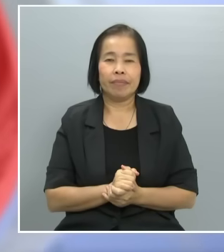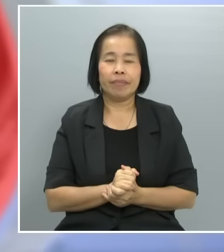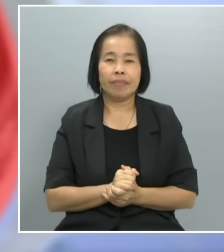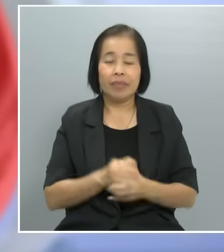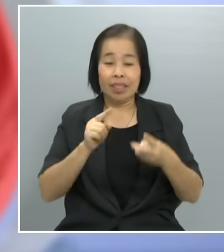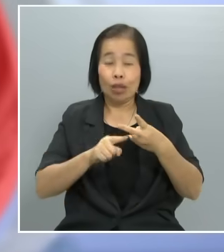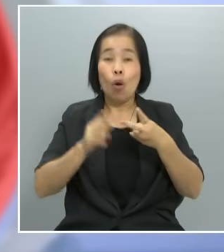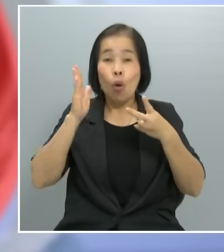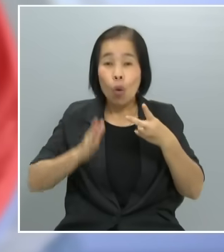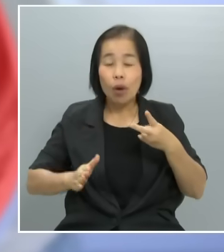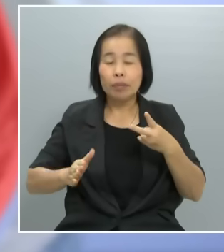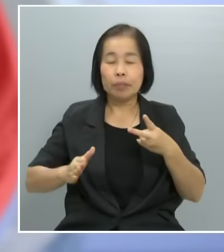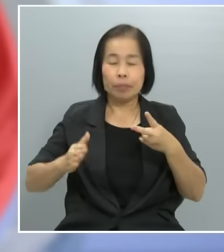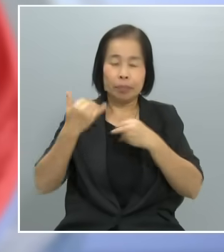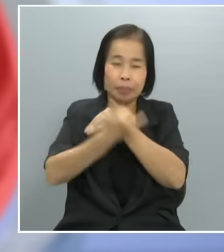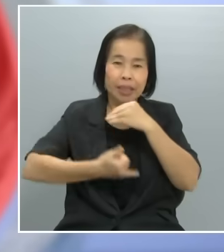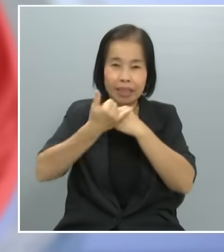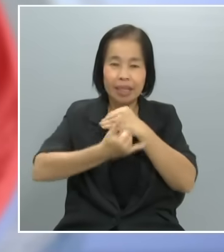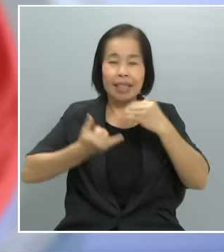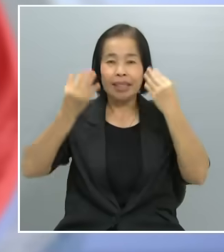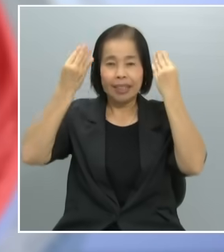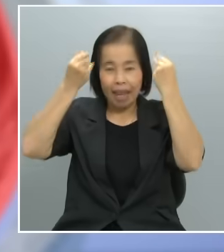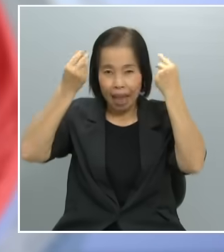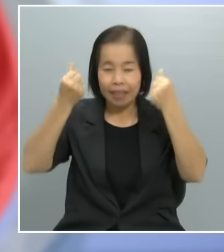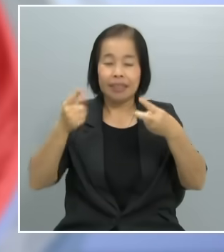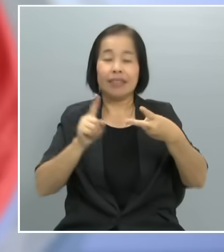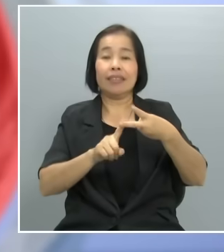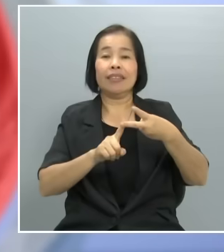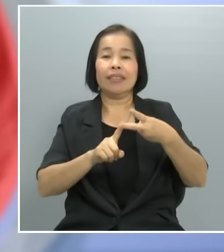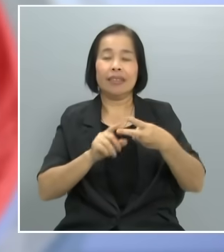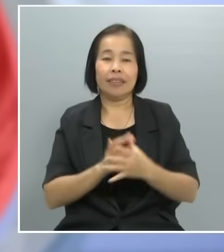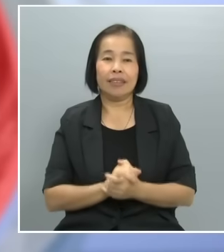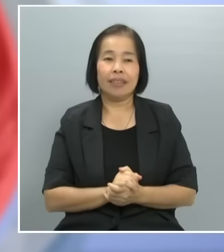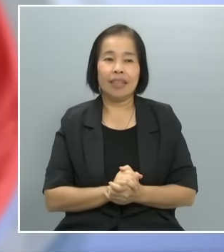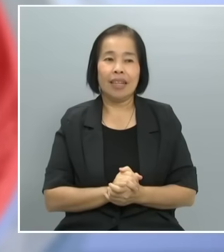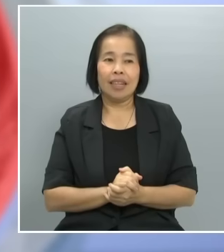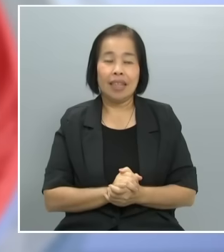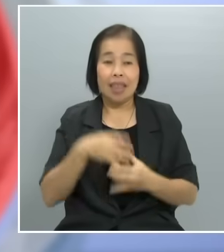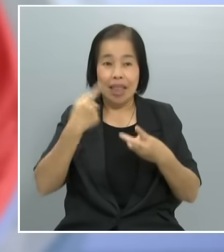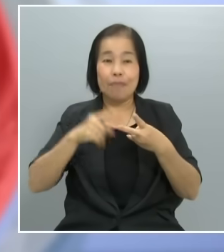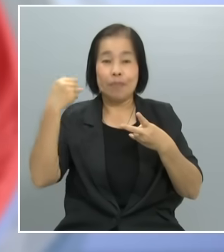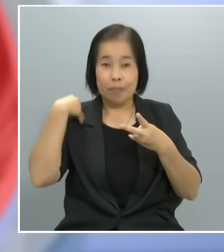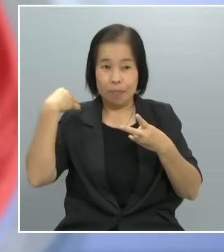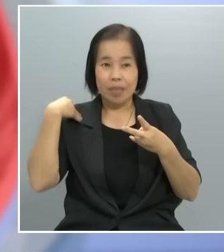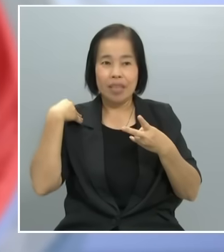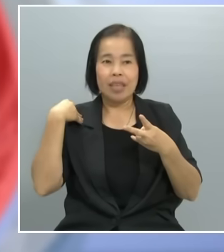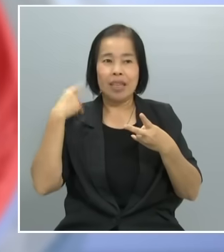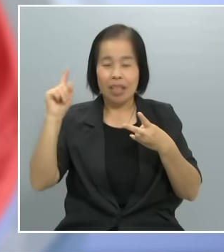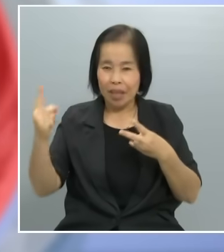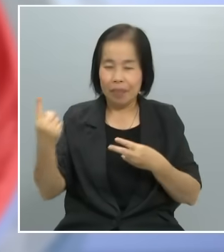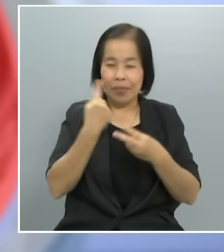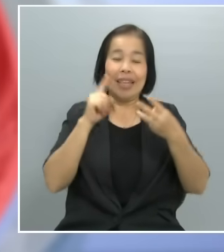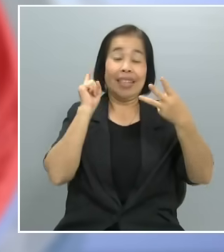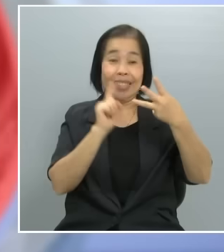ธอร์แลนด์เนี่ยนะฮอลแลนด์เนเธอร์แลนด์นะครับแล้วก็ยังมีอีกคนหนึ่งผู้ชมครับเขาส่งมาให้ดูเป็นคู่นะอีกคนหนึ่งอ่ะ